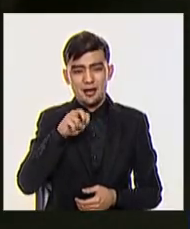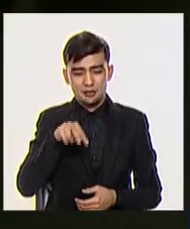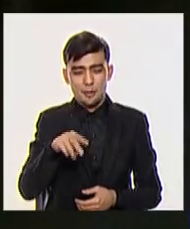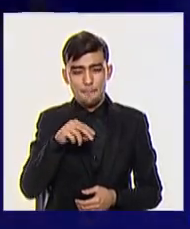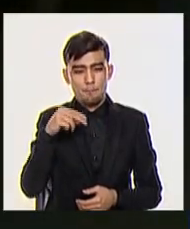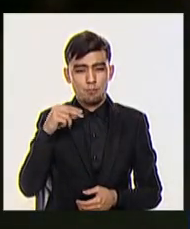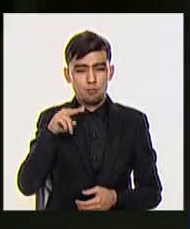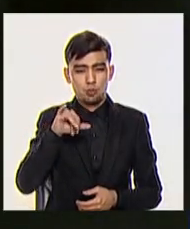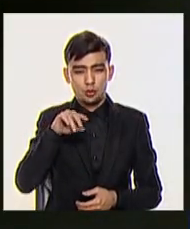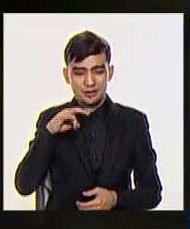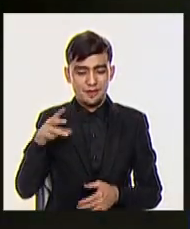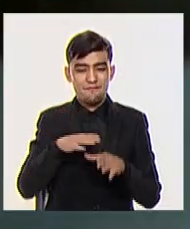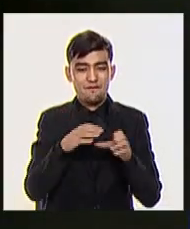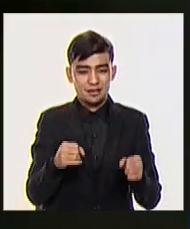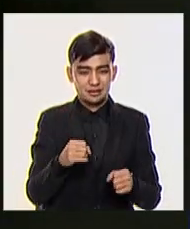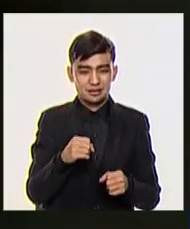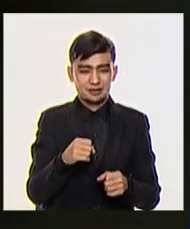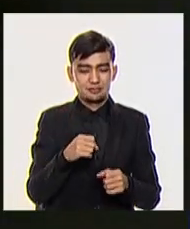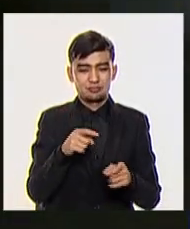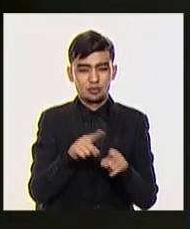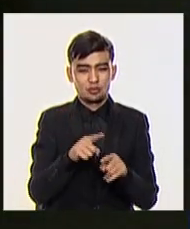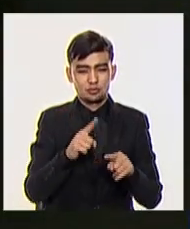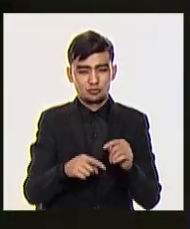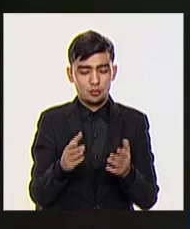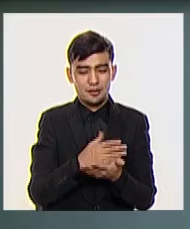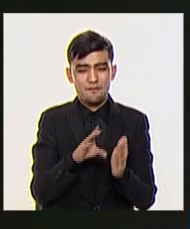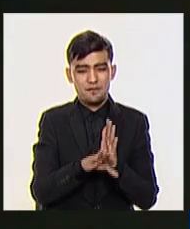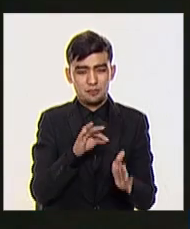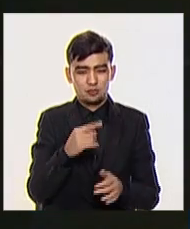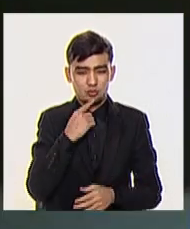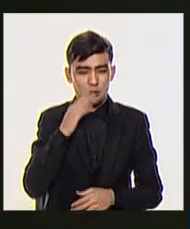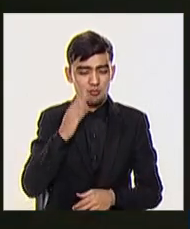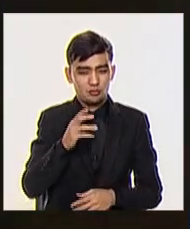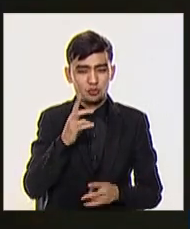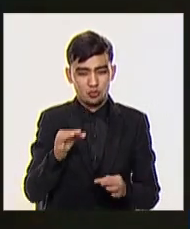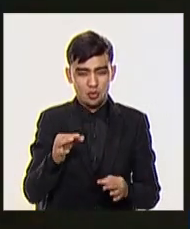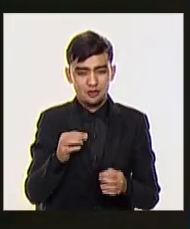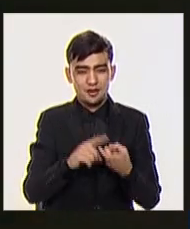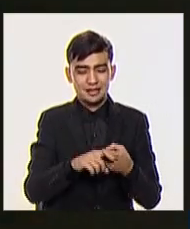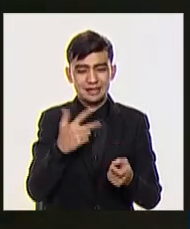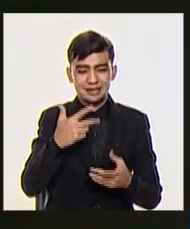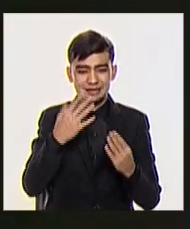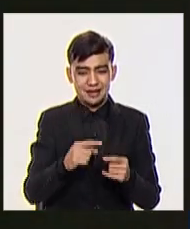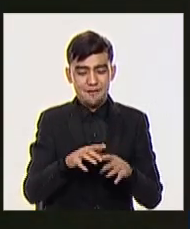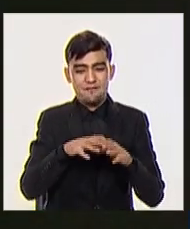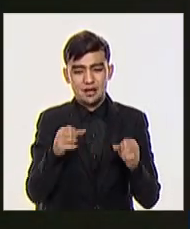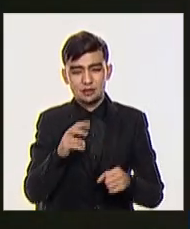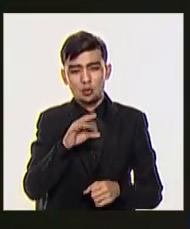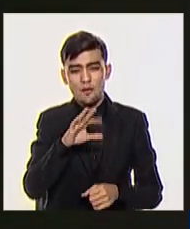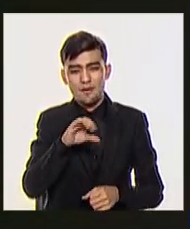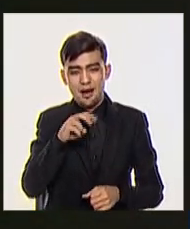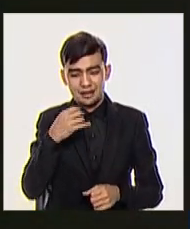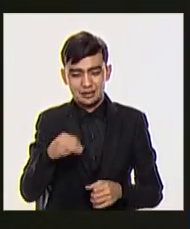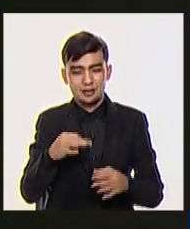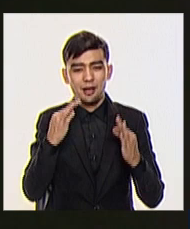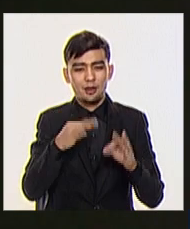Путин билігі қазір жол айрықта тұрған әрі таңдаудың қиын болатындығын айтты. Дегенмен 30 күн ішінде билік Навальныйды босатып қалар